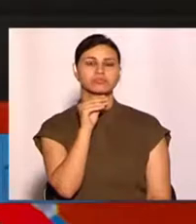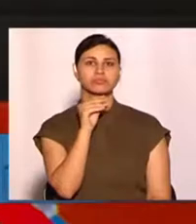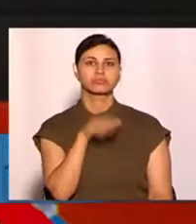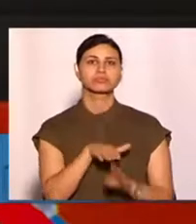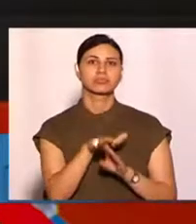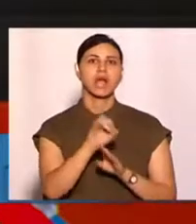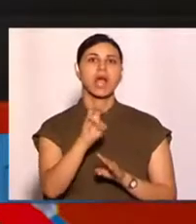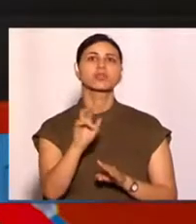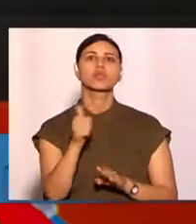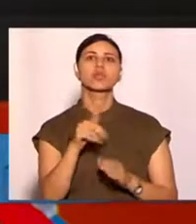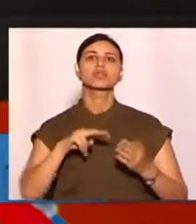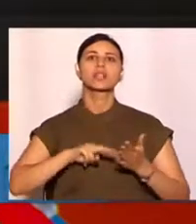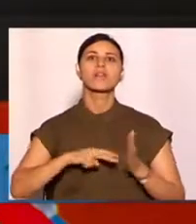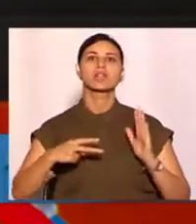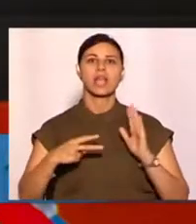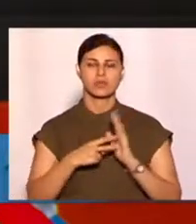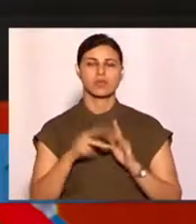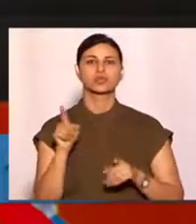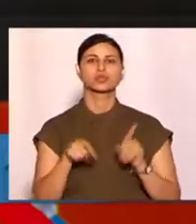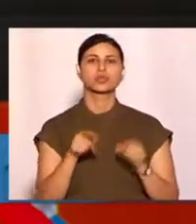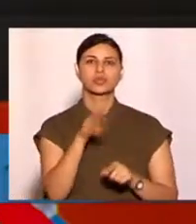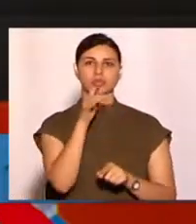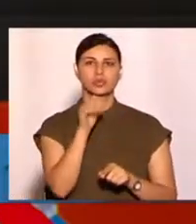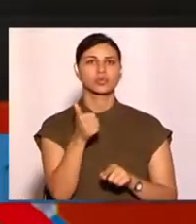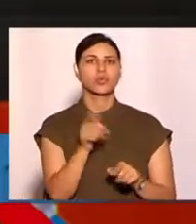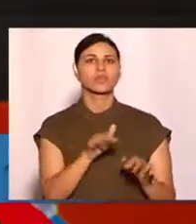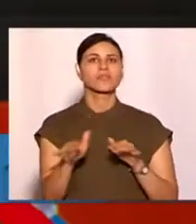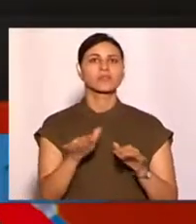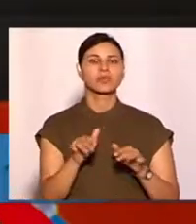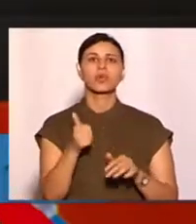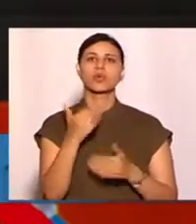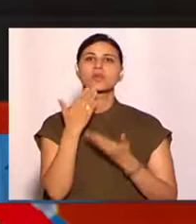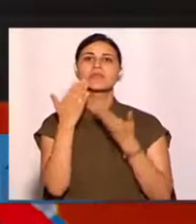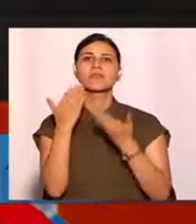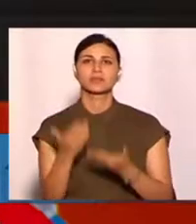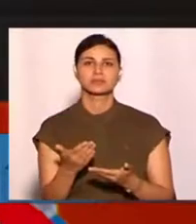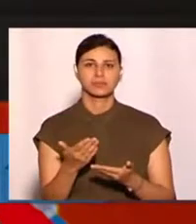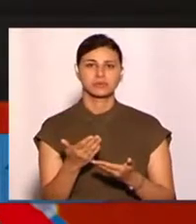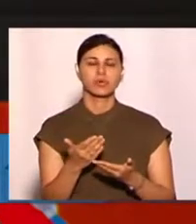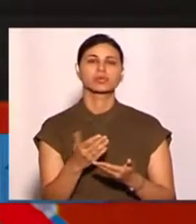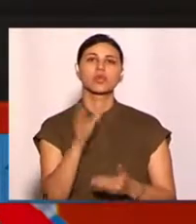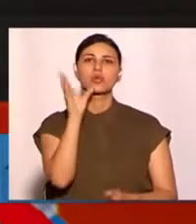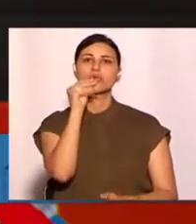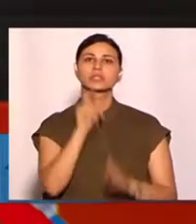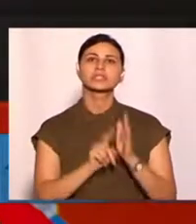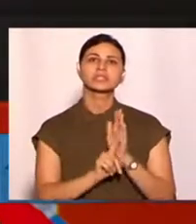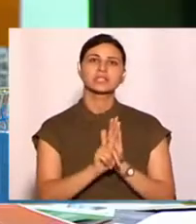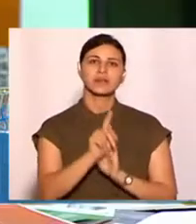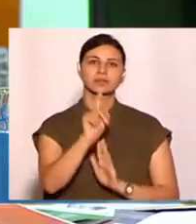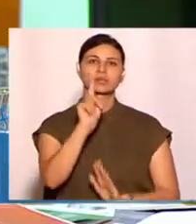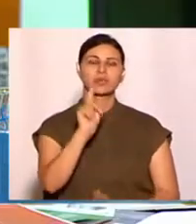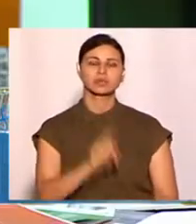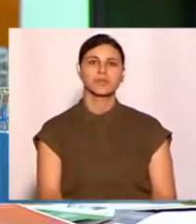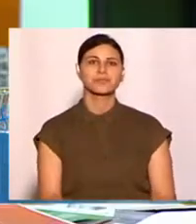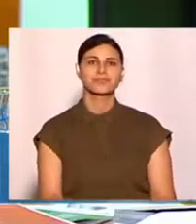როგორ დავგეგმოთ გარკვეულ ასაკში გარკვეული ქმედებები, როდის მივაკითხოთ სტაციონარს, როდის დავიწყოთ